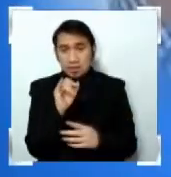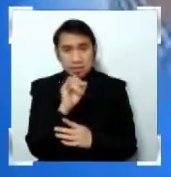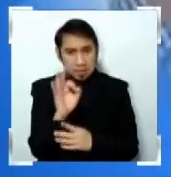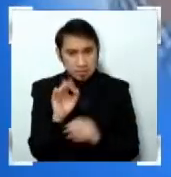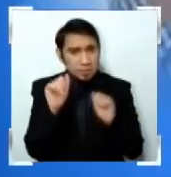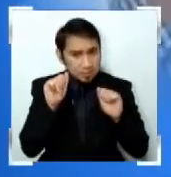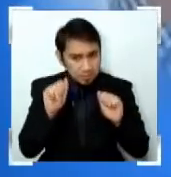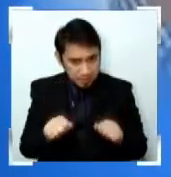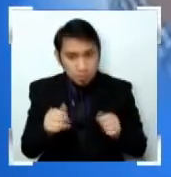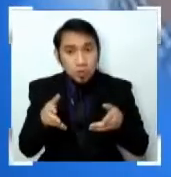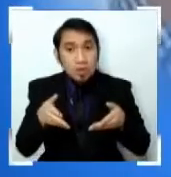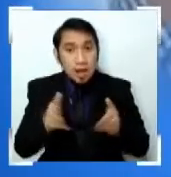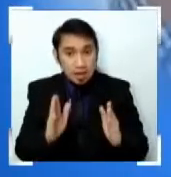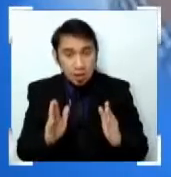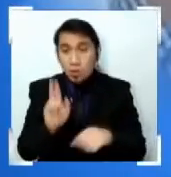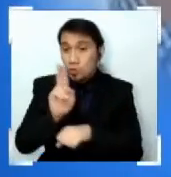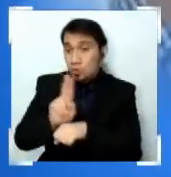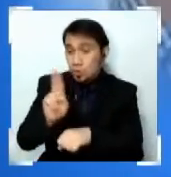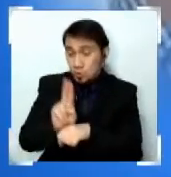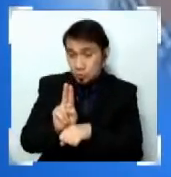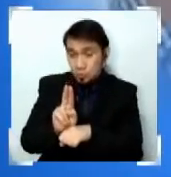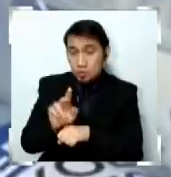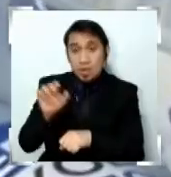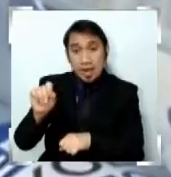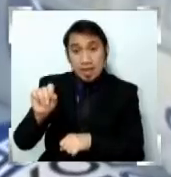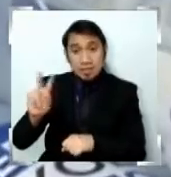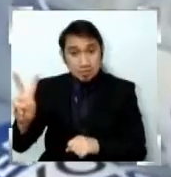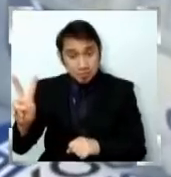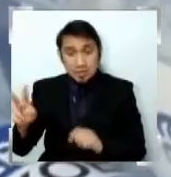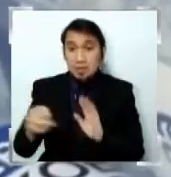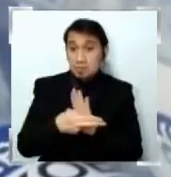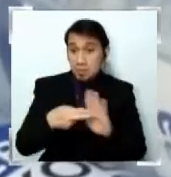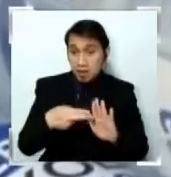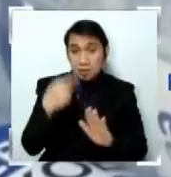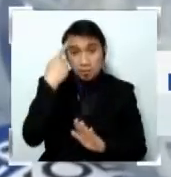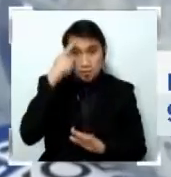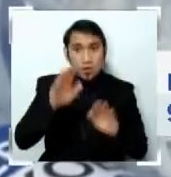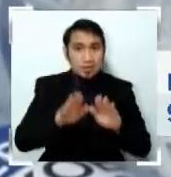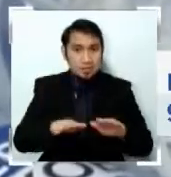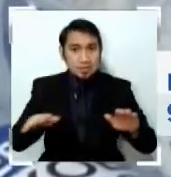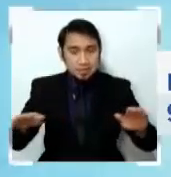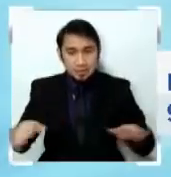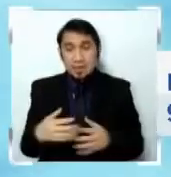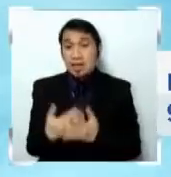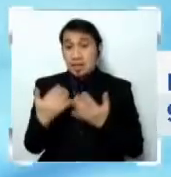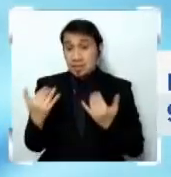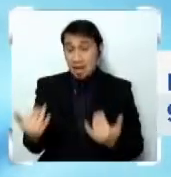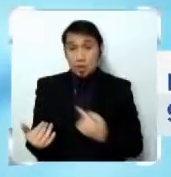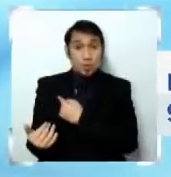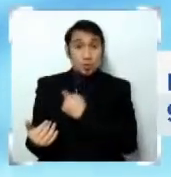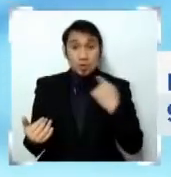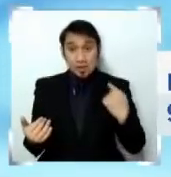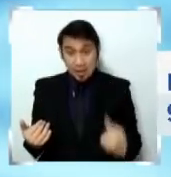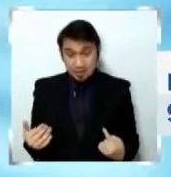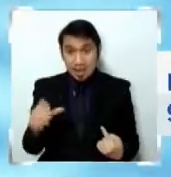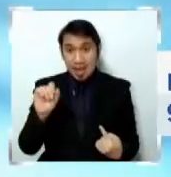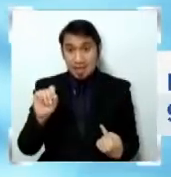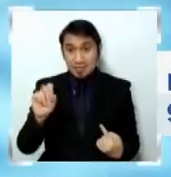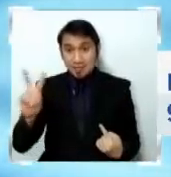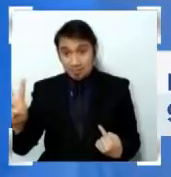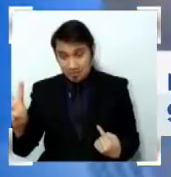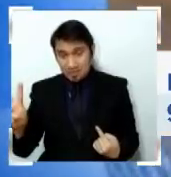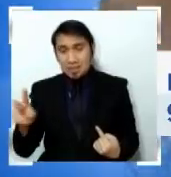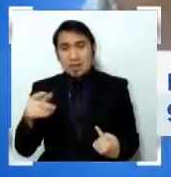the use of Sinovac in children. Ang mga manufacturer naman ng Sputnik V gustong gawing mas matagal ang pagitan ng dalawang